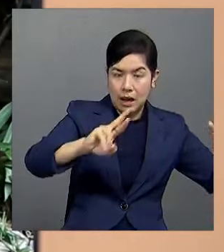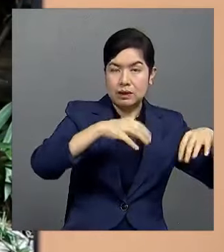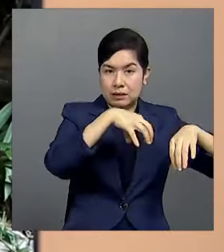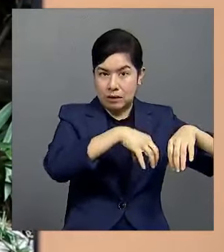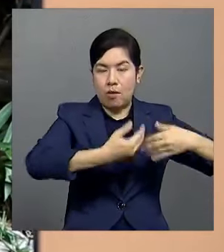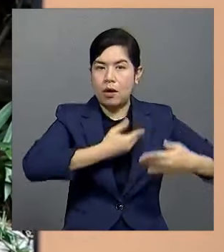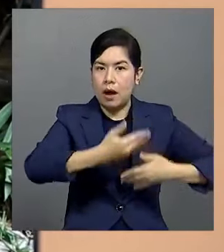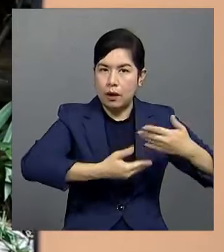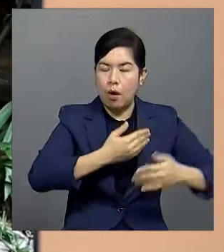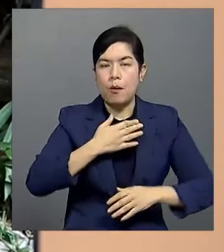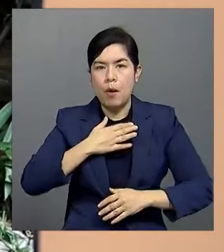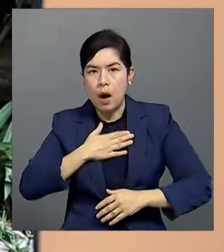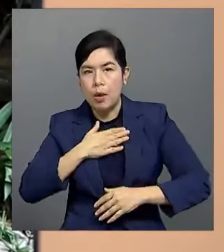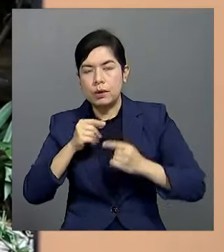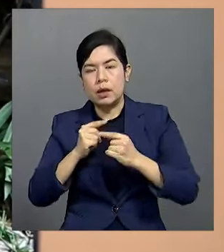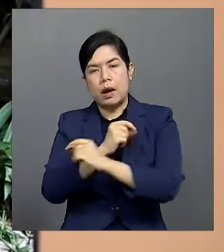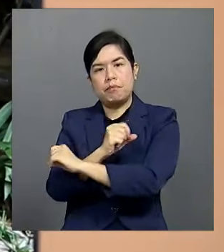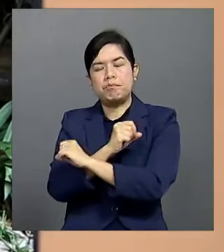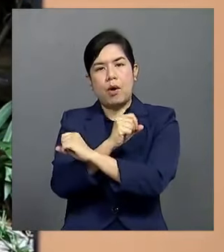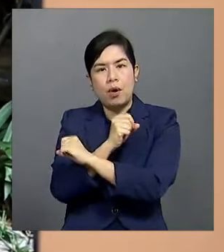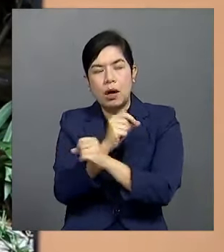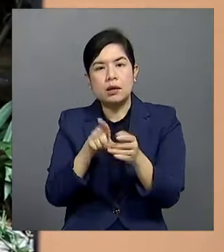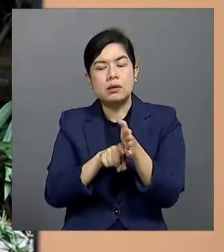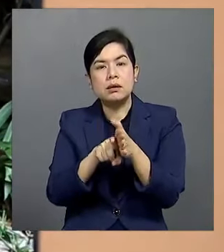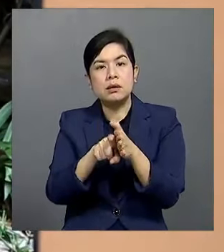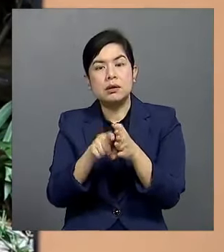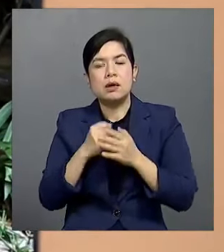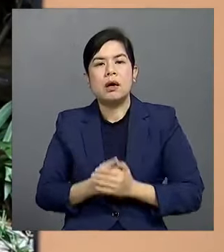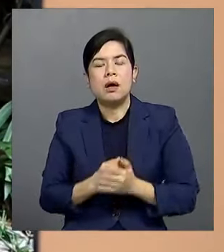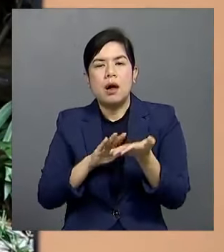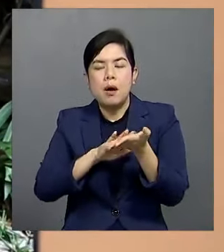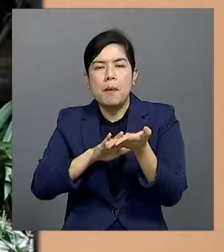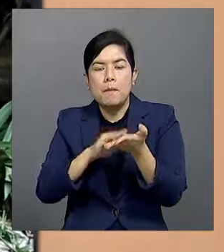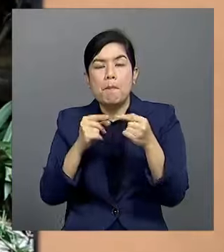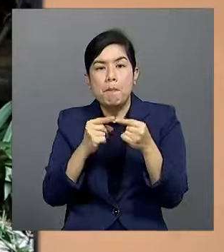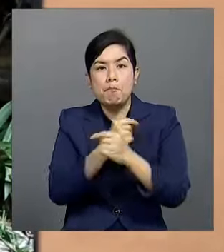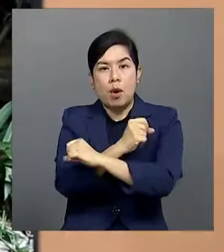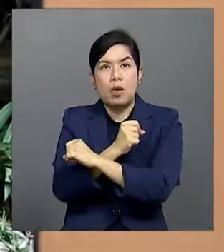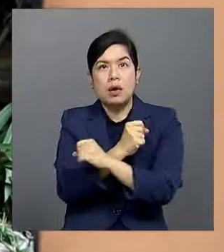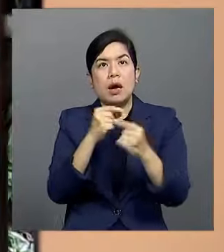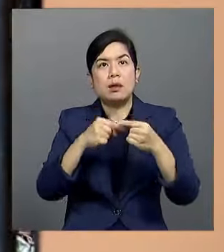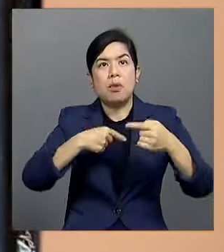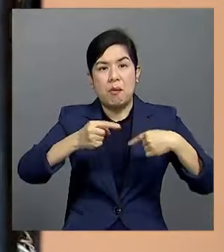ลดละเลิกในการใช้พลาสติกปัจจุบันนี้ทุกคนให้ความสำคัญตรงนี้น้อยลงไปค่ะ